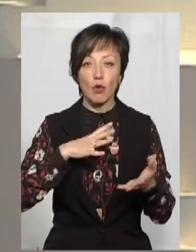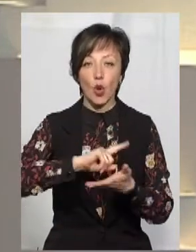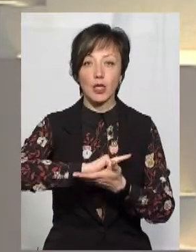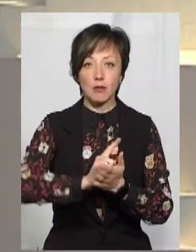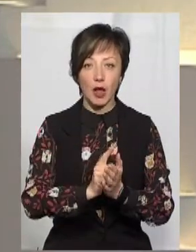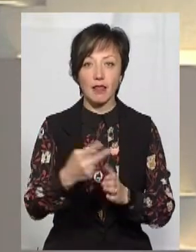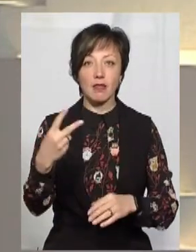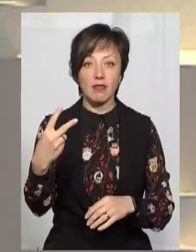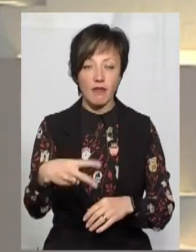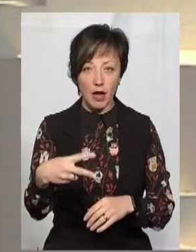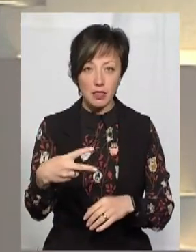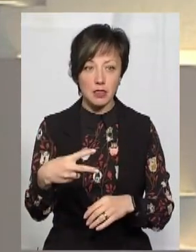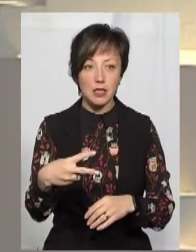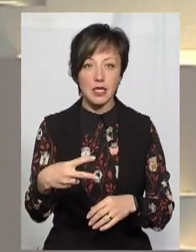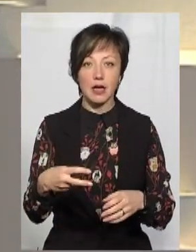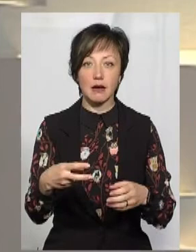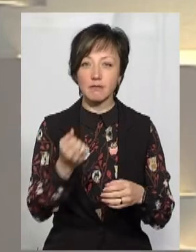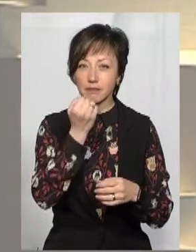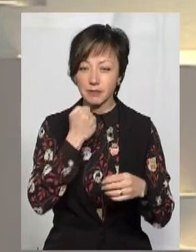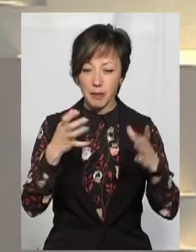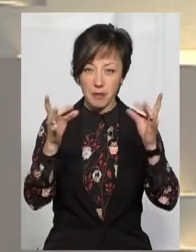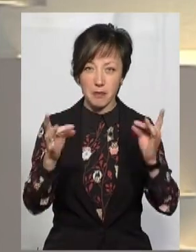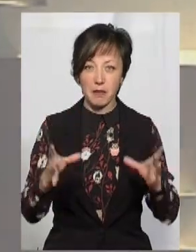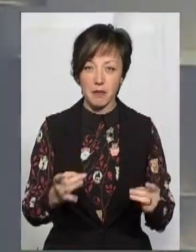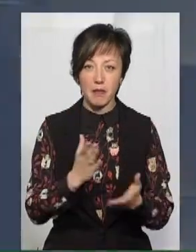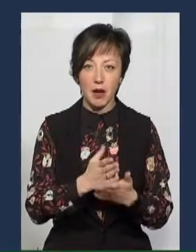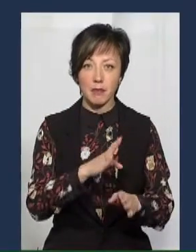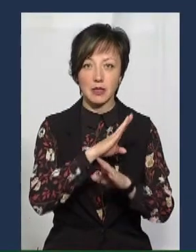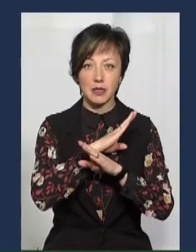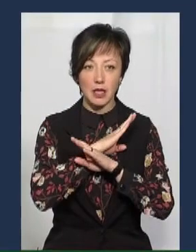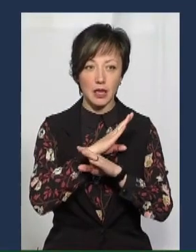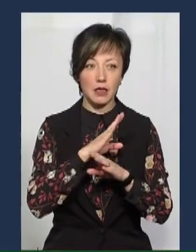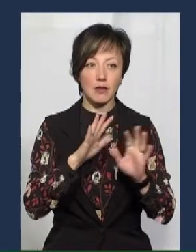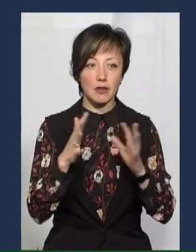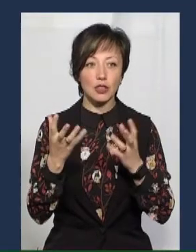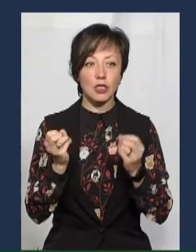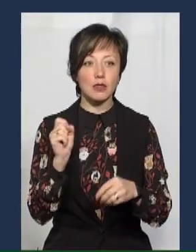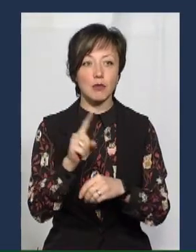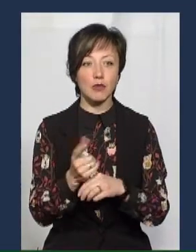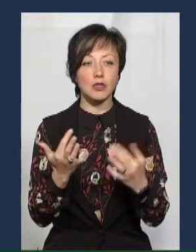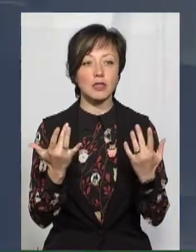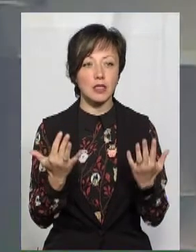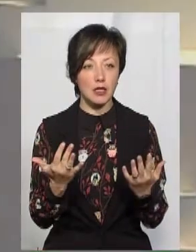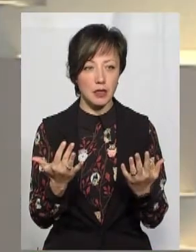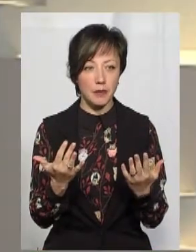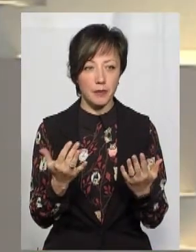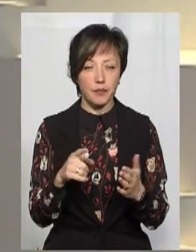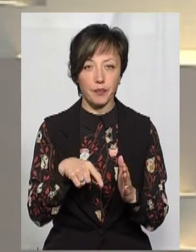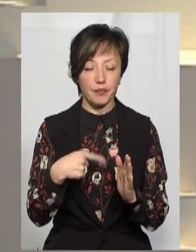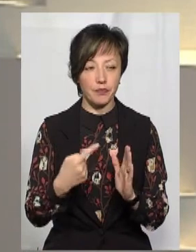терміново 20 утилізаційних мішків. На жаль, маємо летальні випадки і ще замовлено. Скільки ще замовлено?